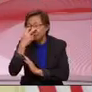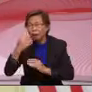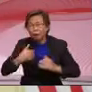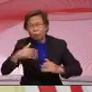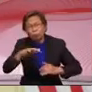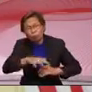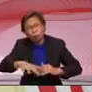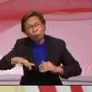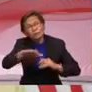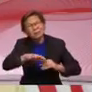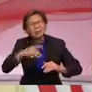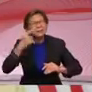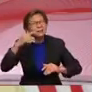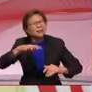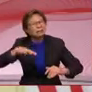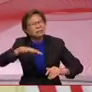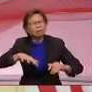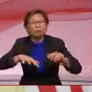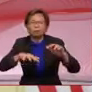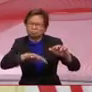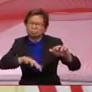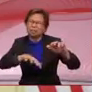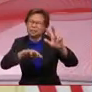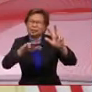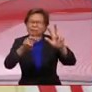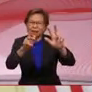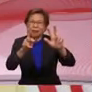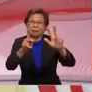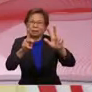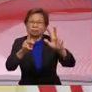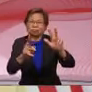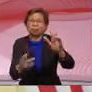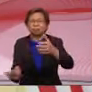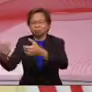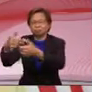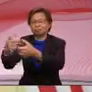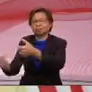faham, kalau tak silap hampir 3,000 yang terlibat di dalam